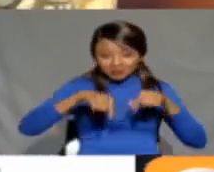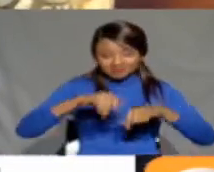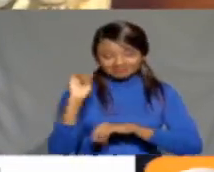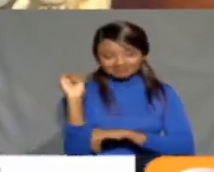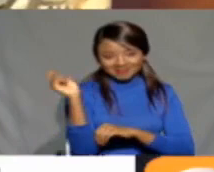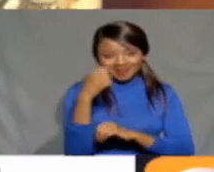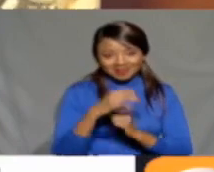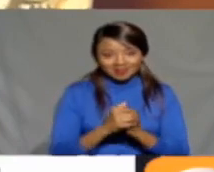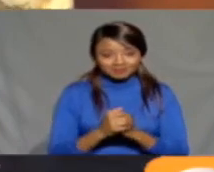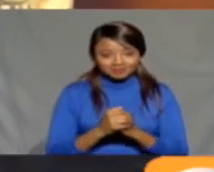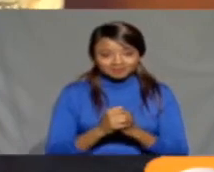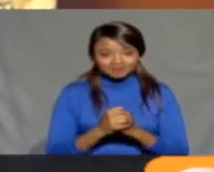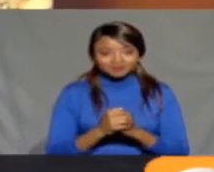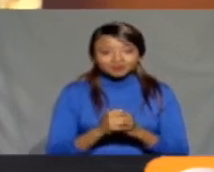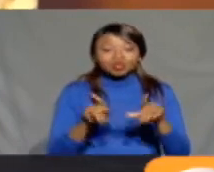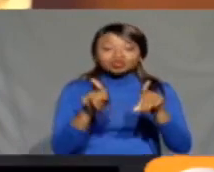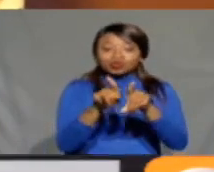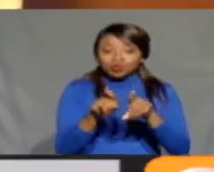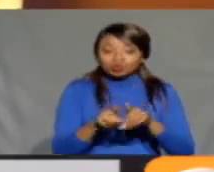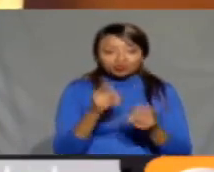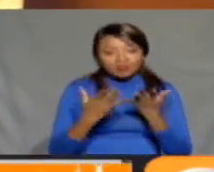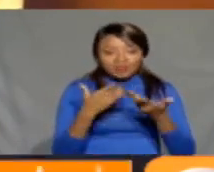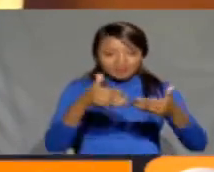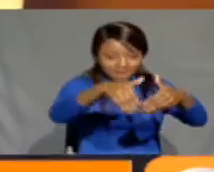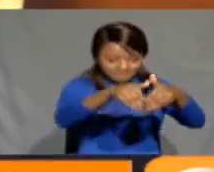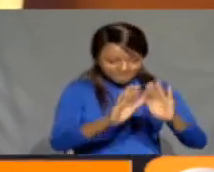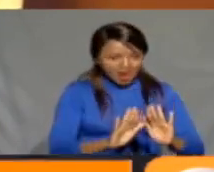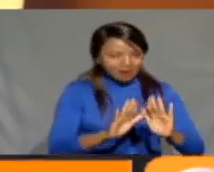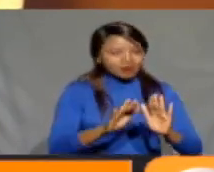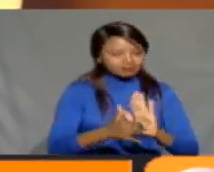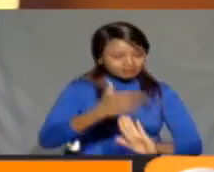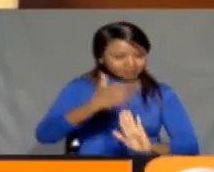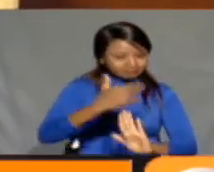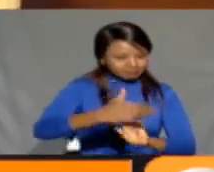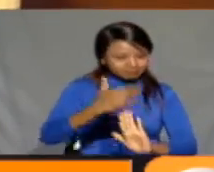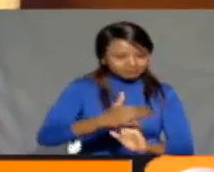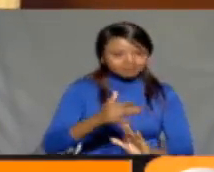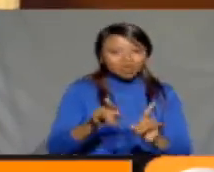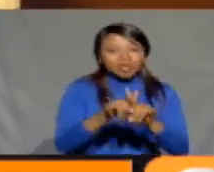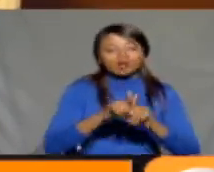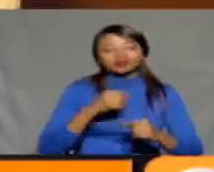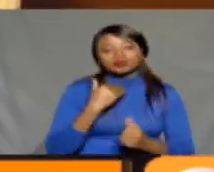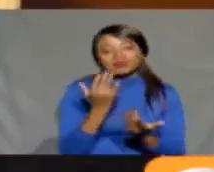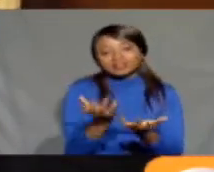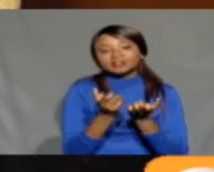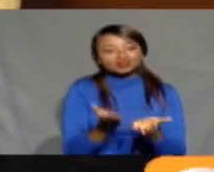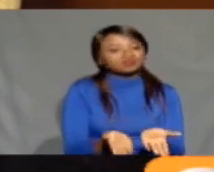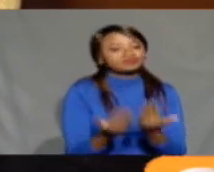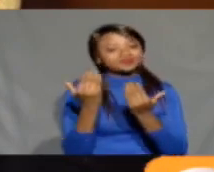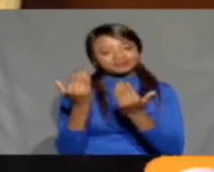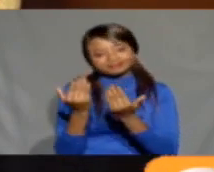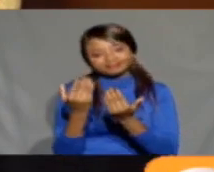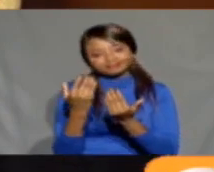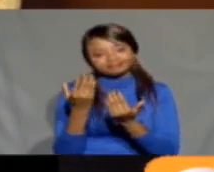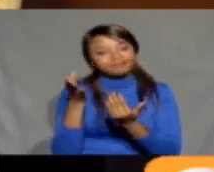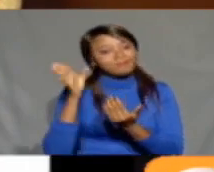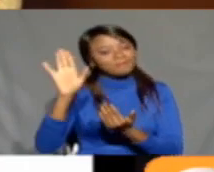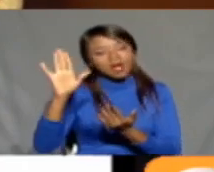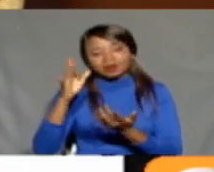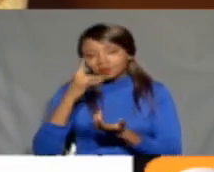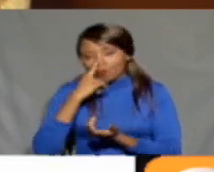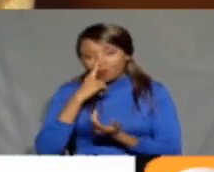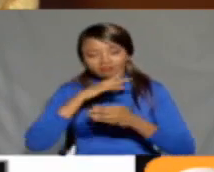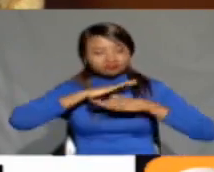have a possibility to have the funeral very fast, and then I need to go home. Take my